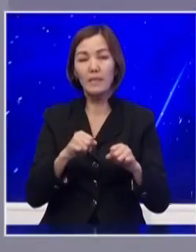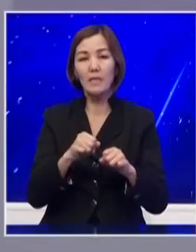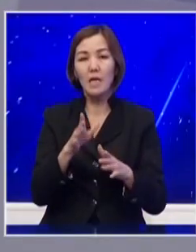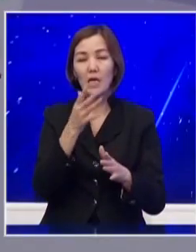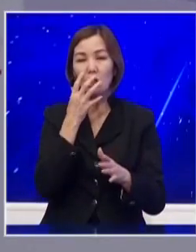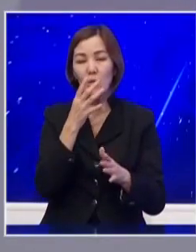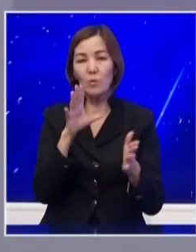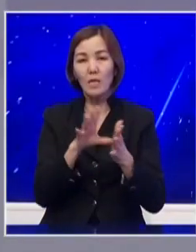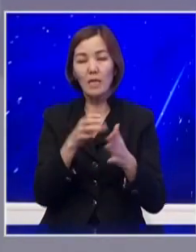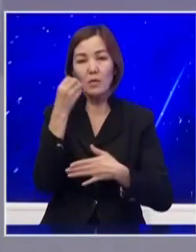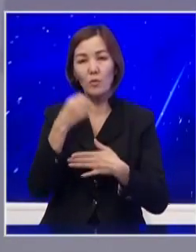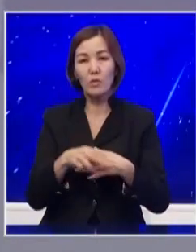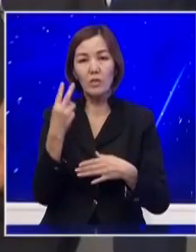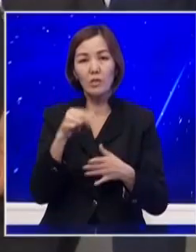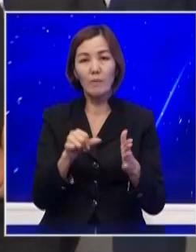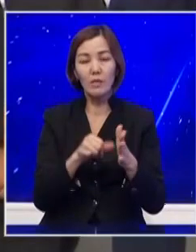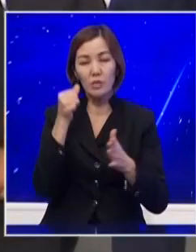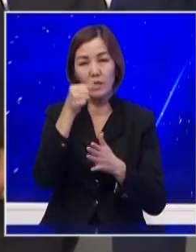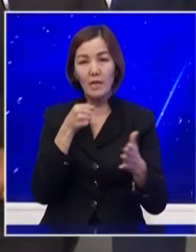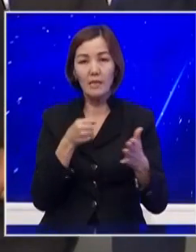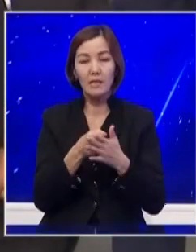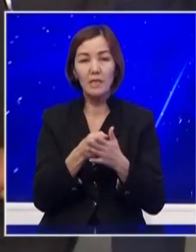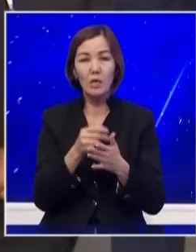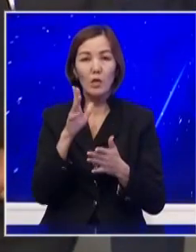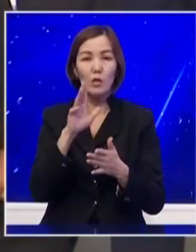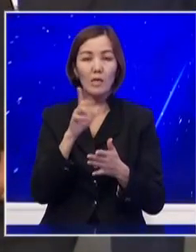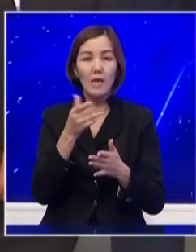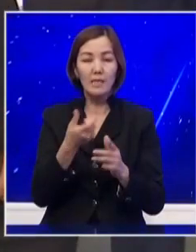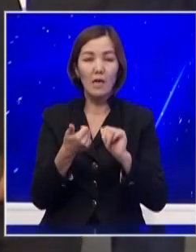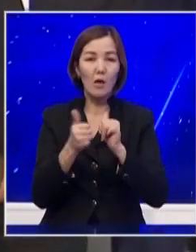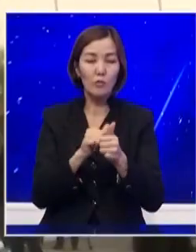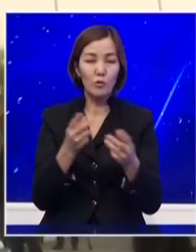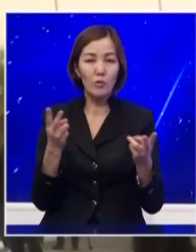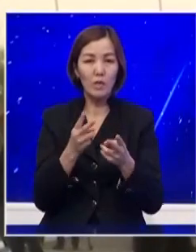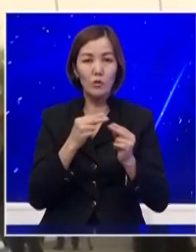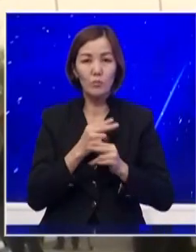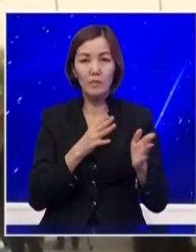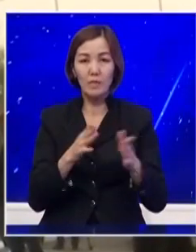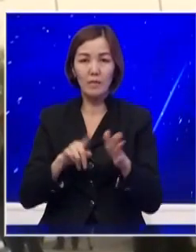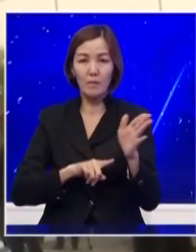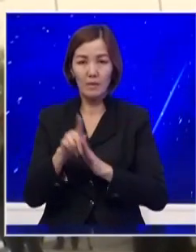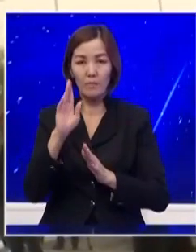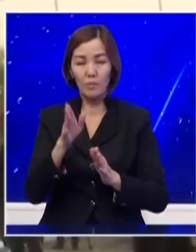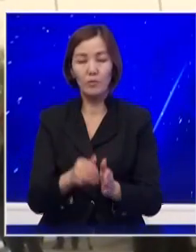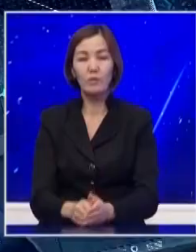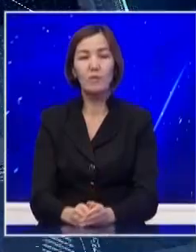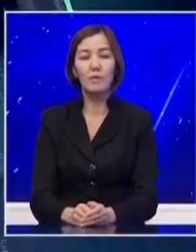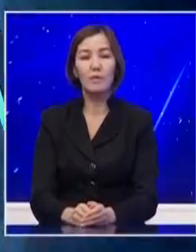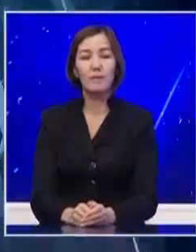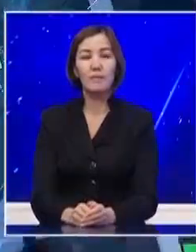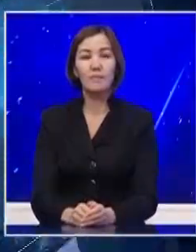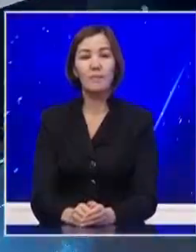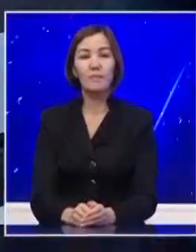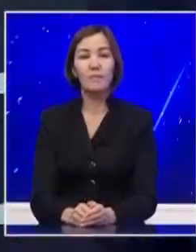электр орталығын 2026 жылға дейін сұйық отынға көшіру жұмыстары да қолға алынатынын жеткізді.